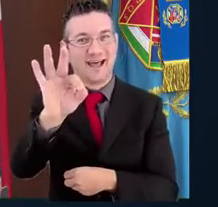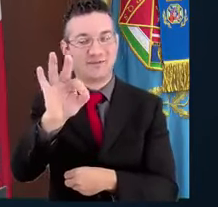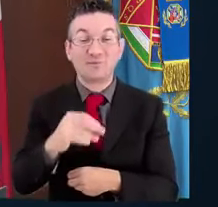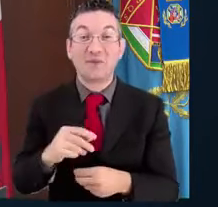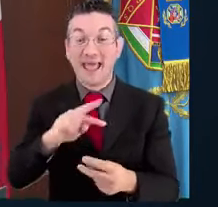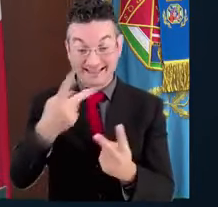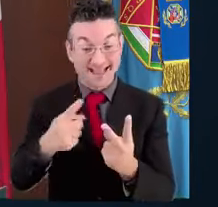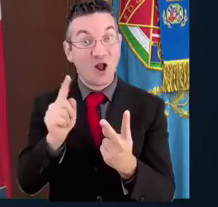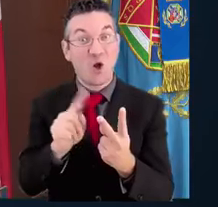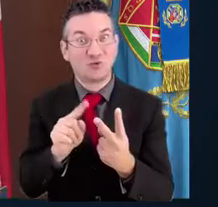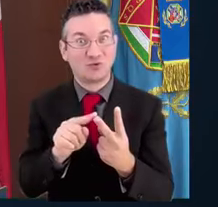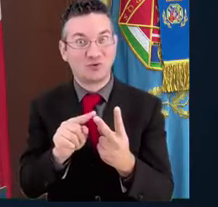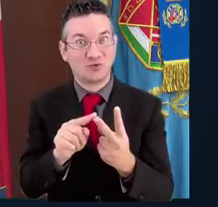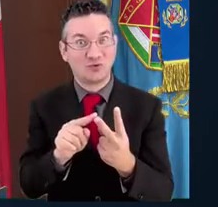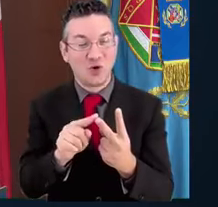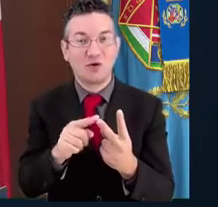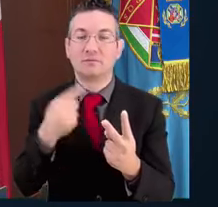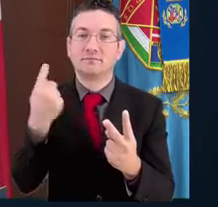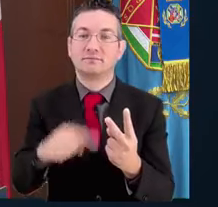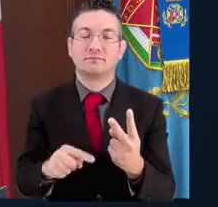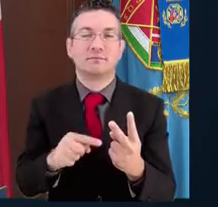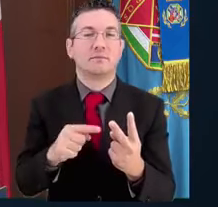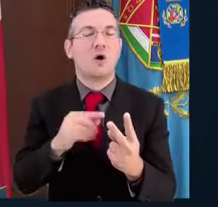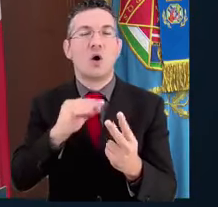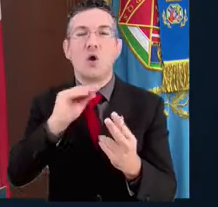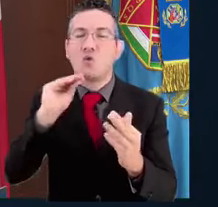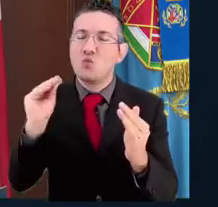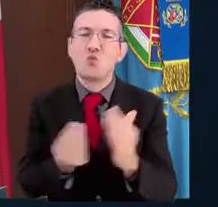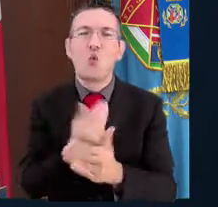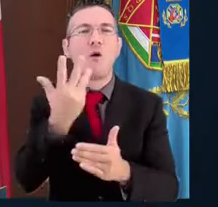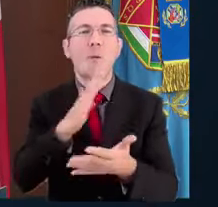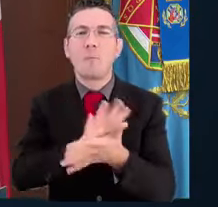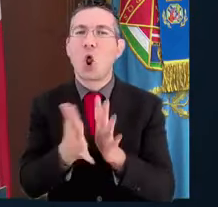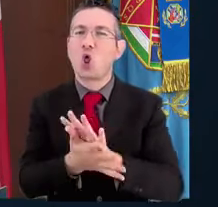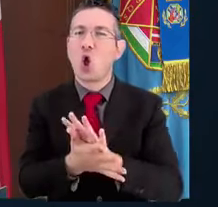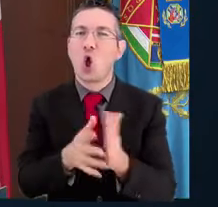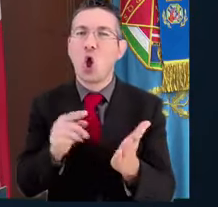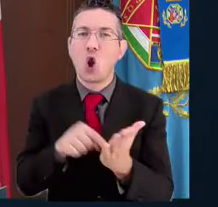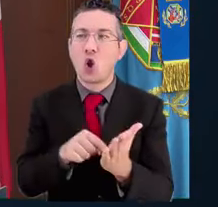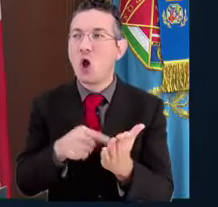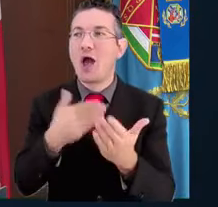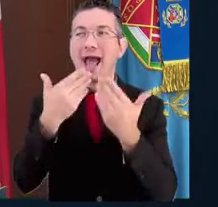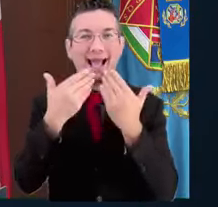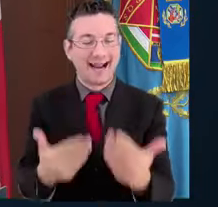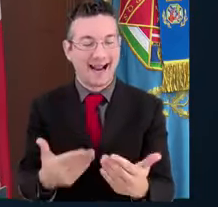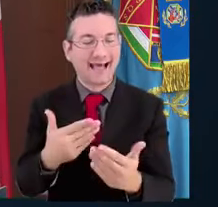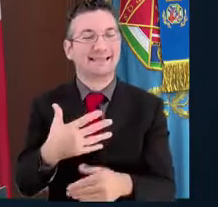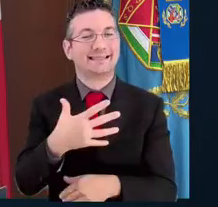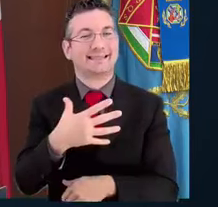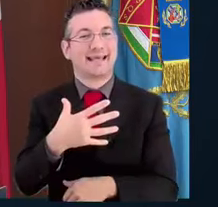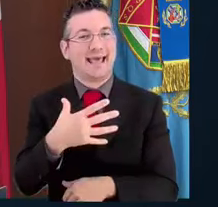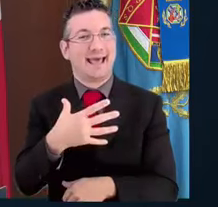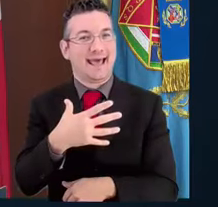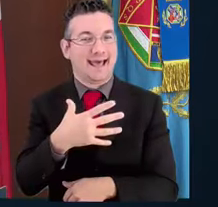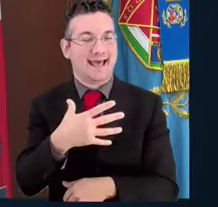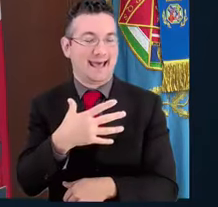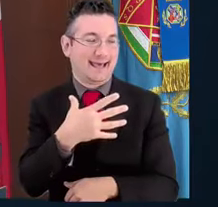va rimarcato di questo innovativo protocollo ovviamente un ringraziamento ai sindacati che stanno dietro di me quelli mi poi se la prendono perciò